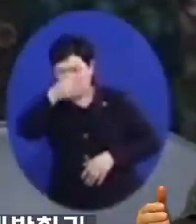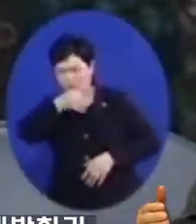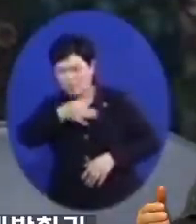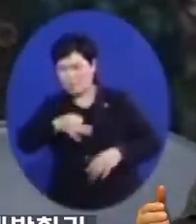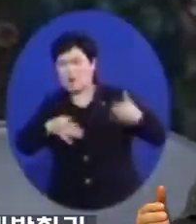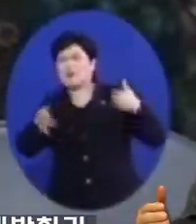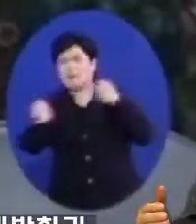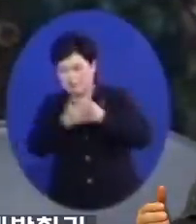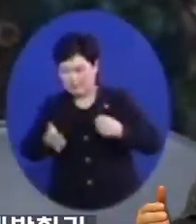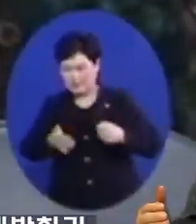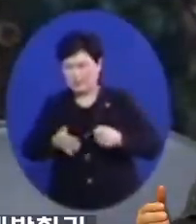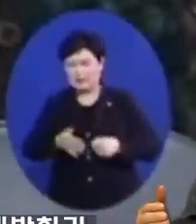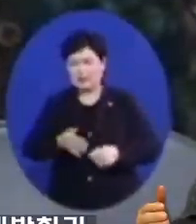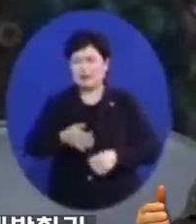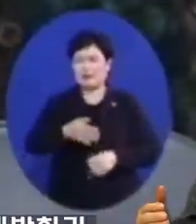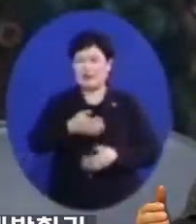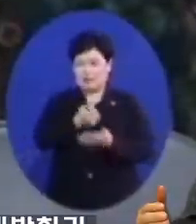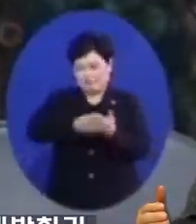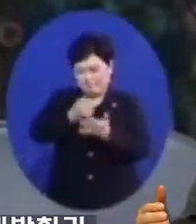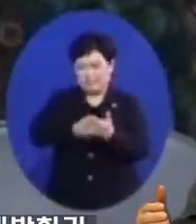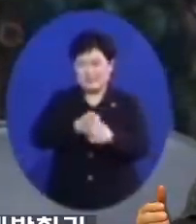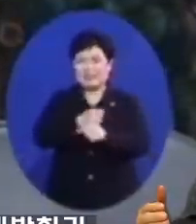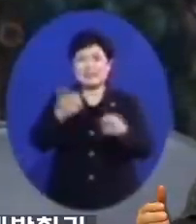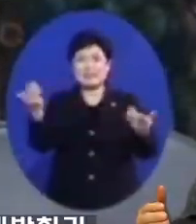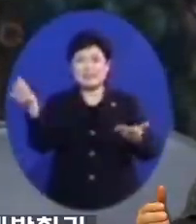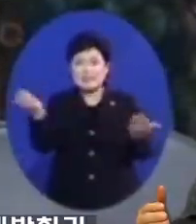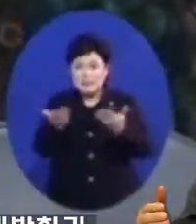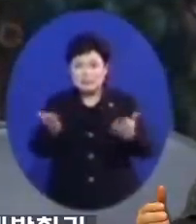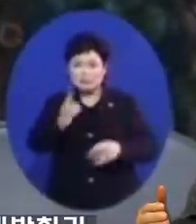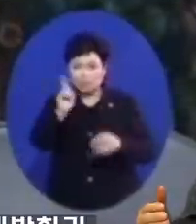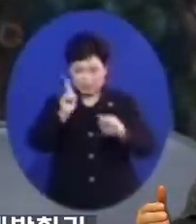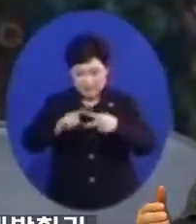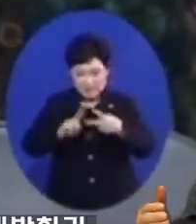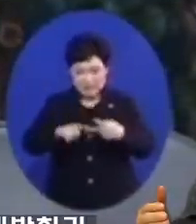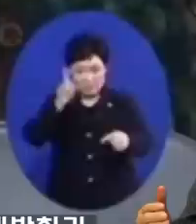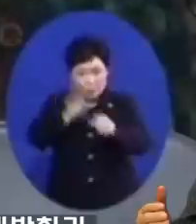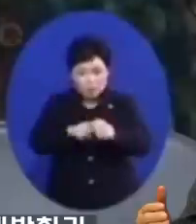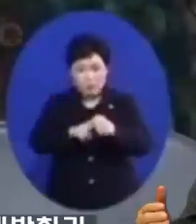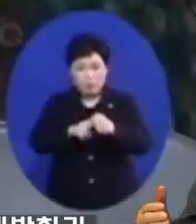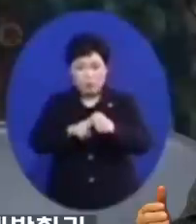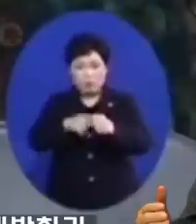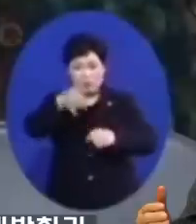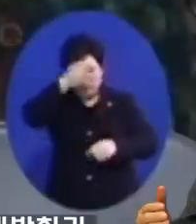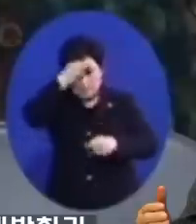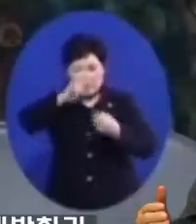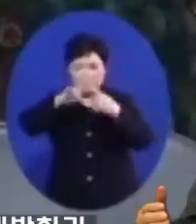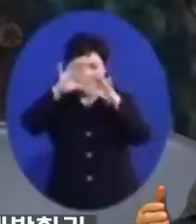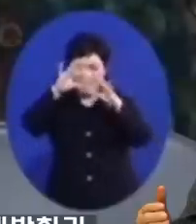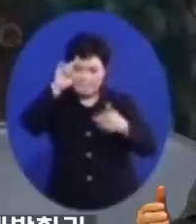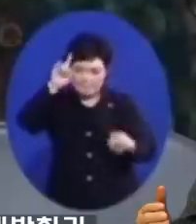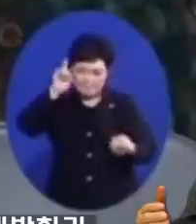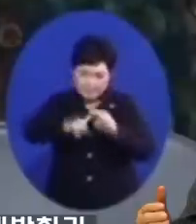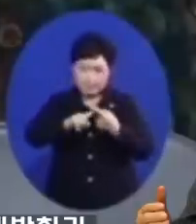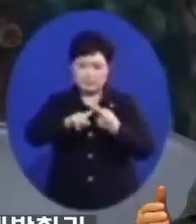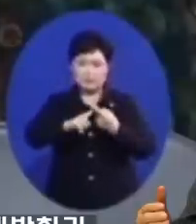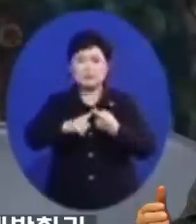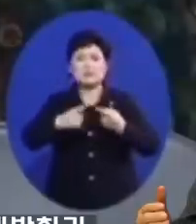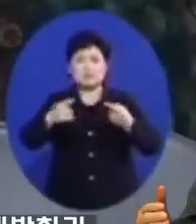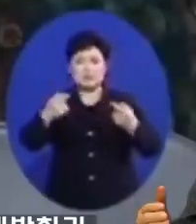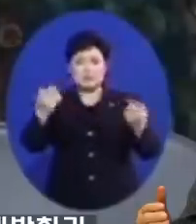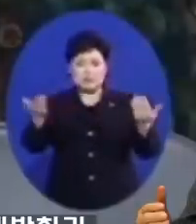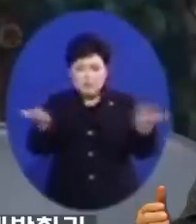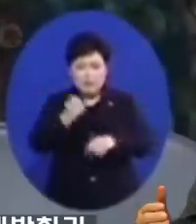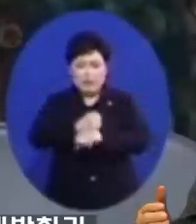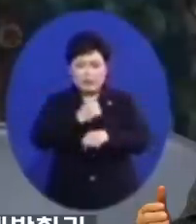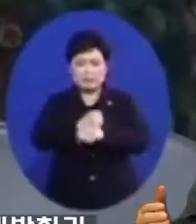여러분, 이 일은 무엇이든지 그 목적과 소질에 합당한 일을 해야 능력을 발휘할 수 있다는